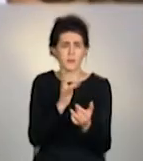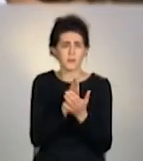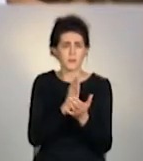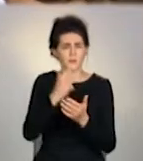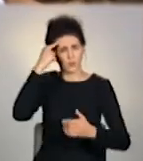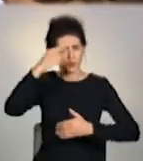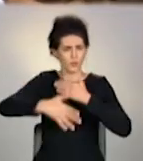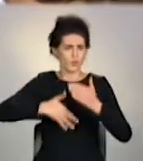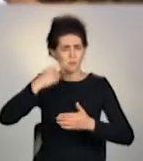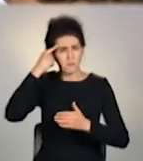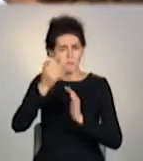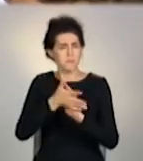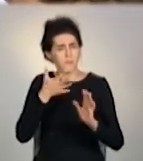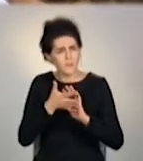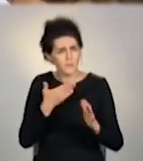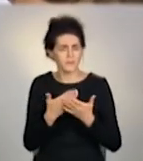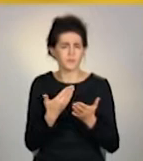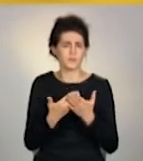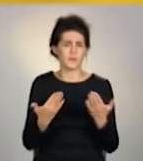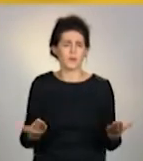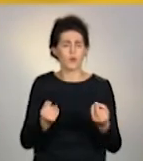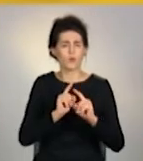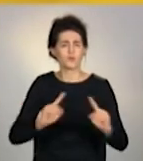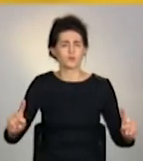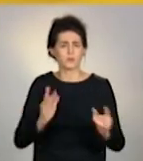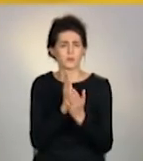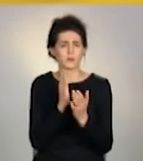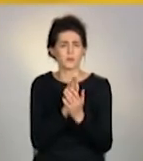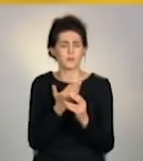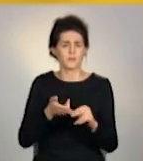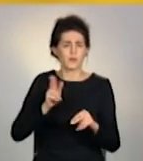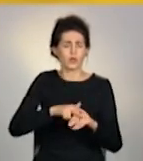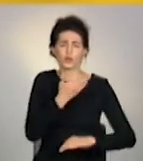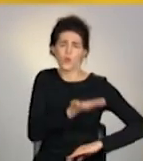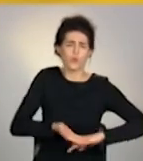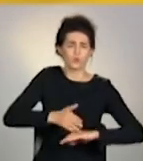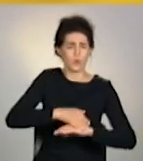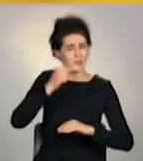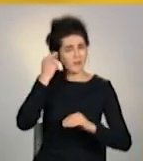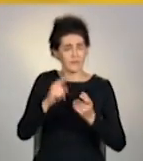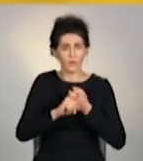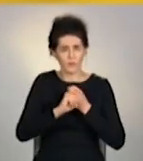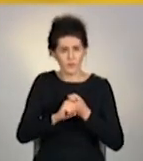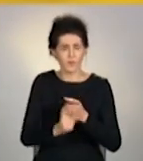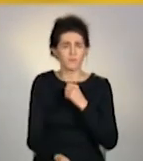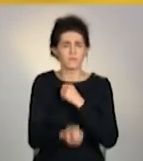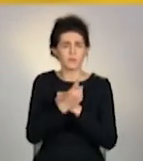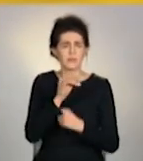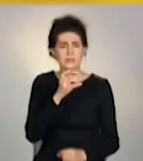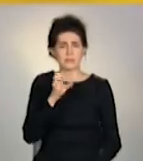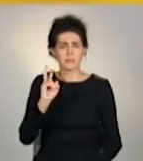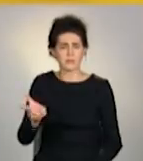сплутану свідомість. Є така особливий прояв, при тяжкій коронавірусній інфекції збільшується ризик